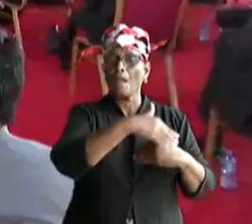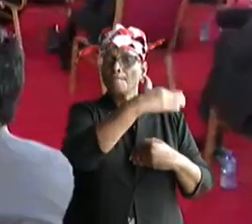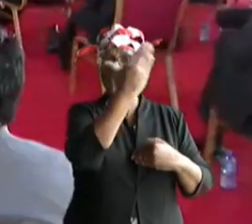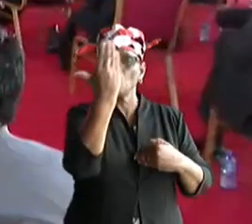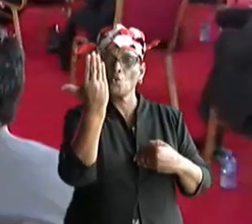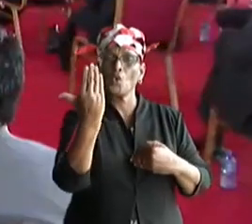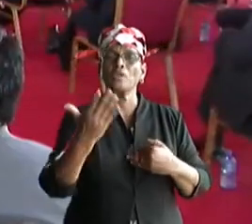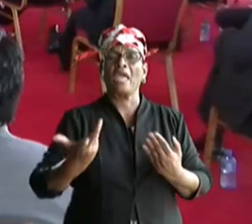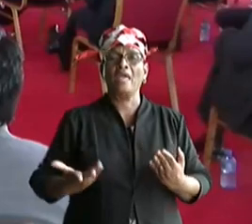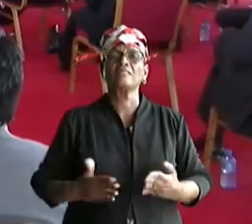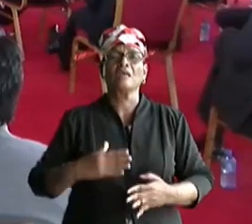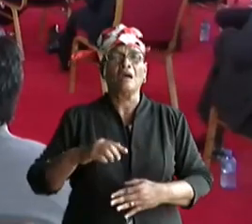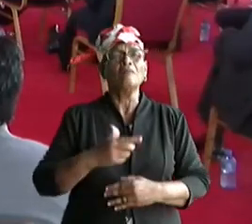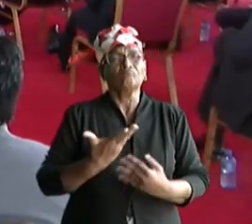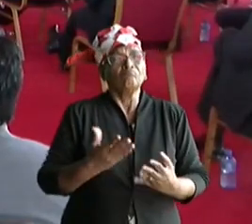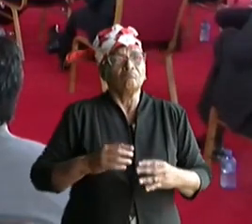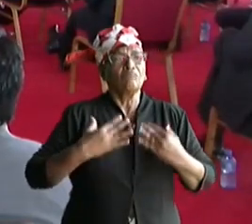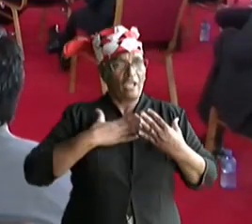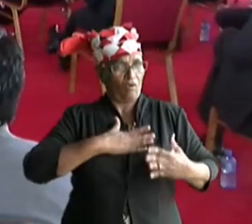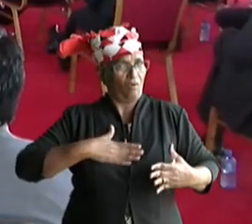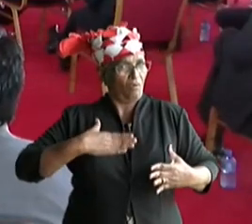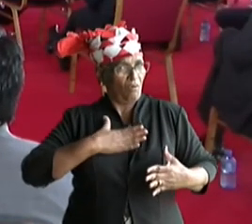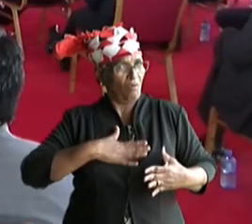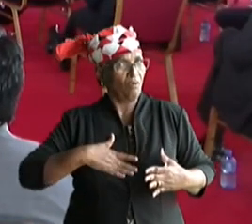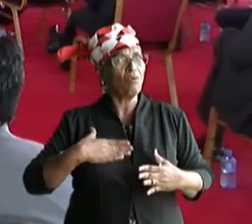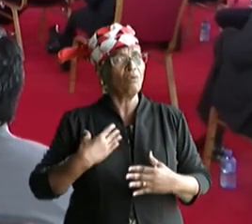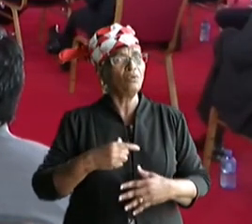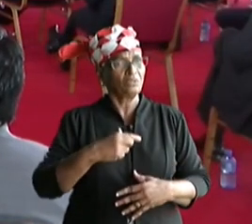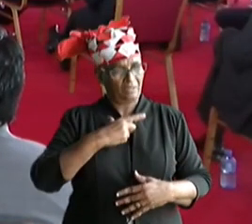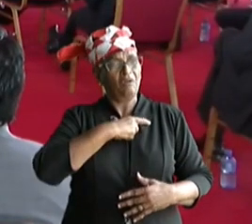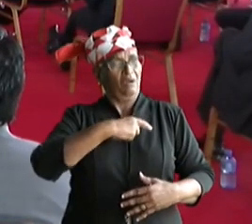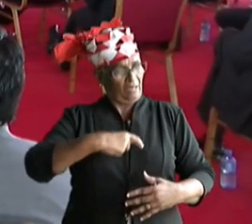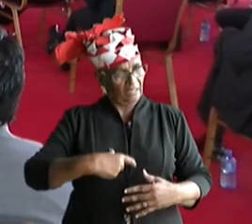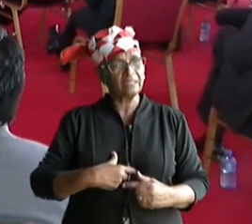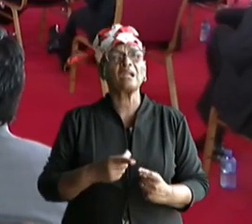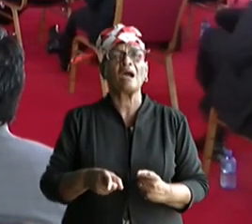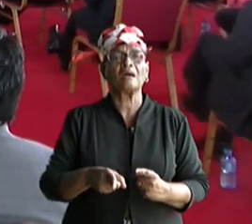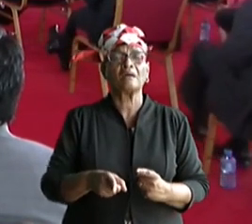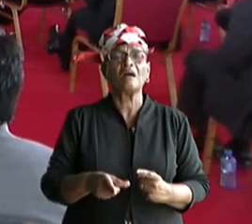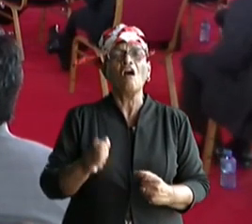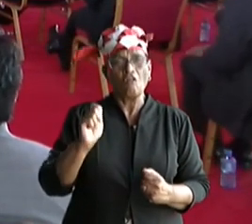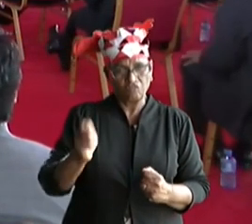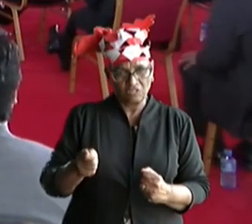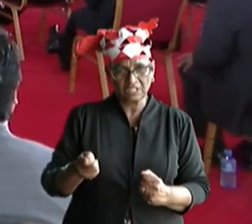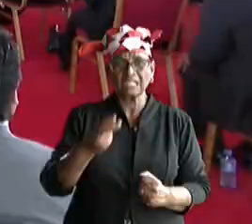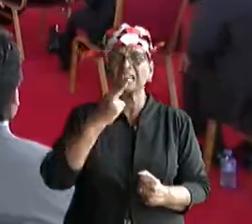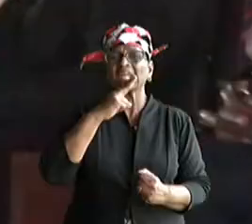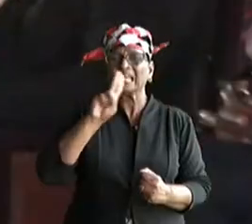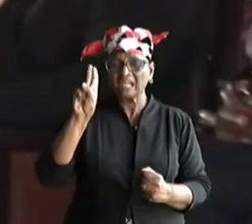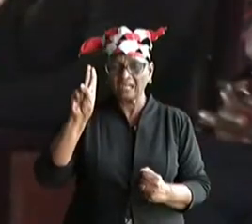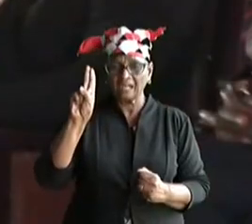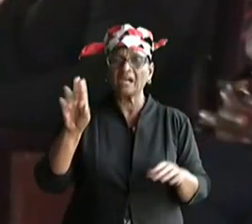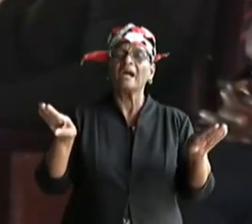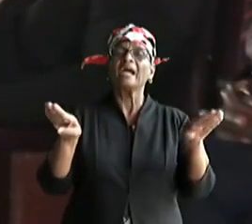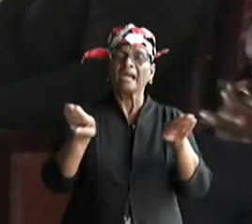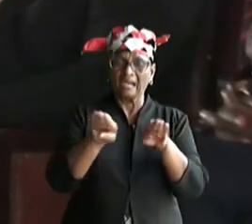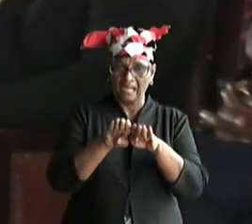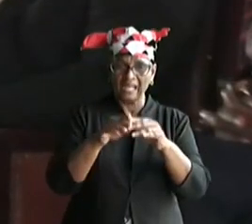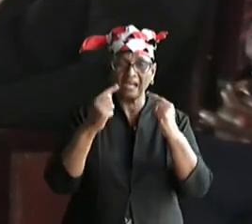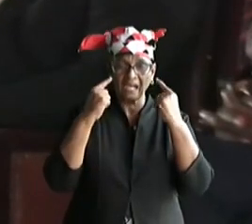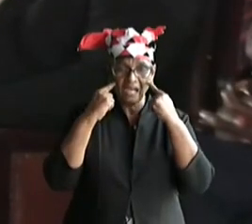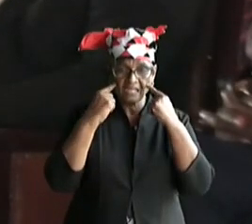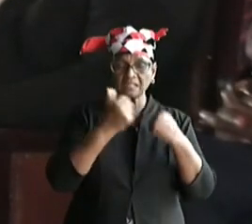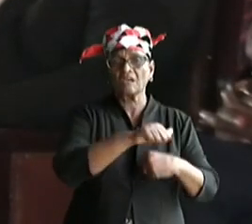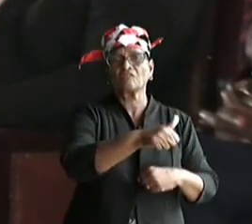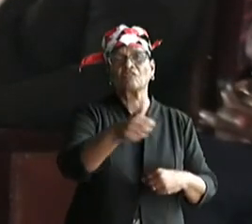morele integriteit, op gerechtigheid en niet te vergeten, meneer de voorzitter, op eerlijke en gelijke kansen voor een ieder, of